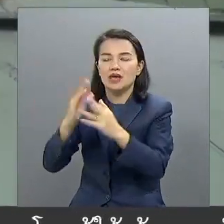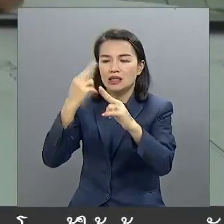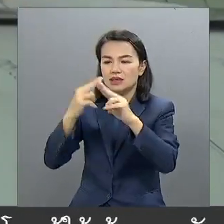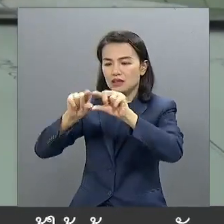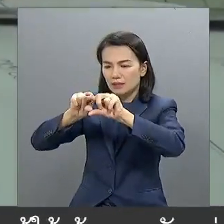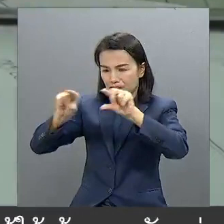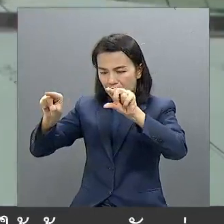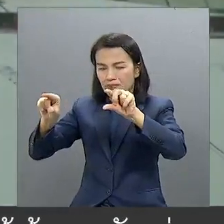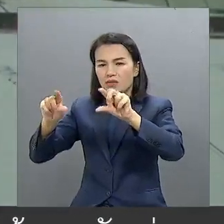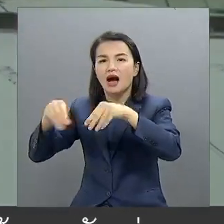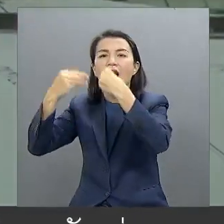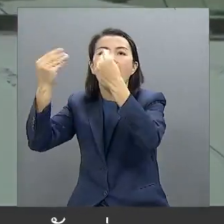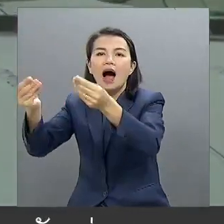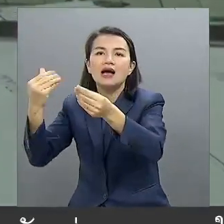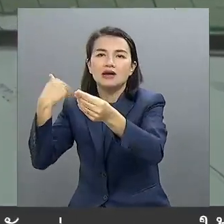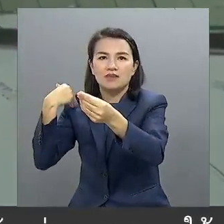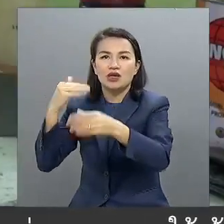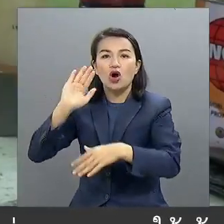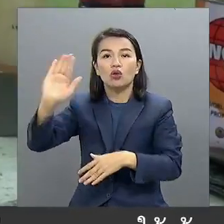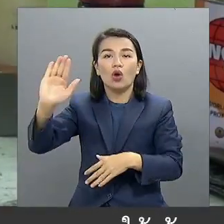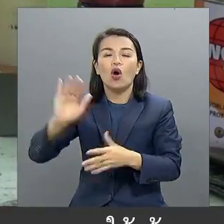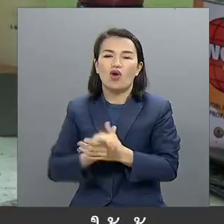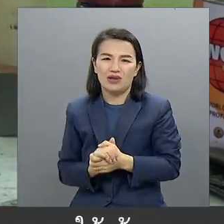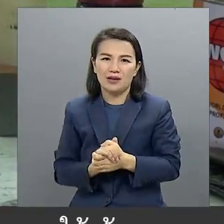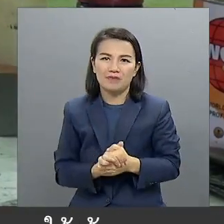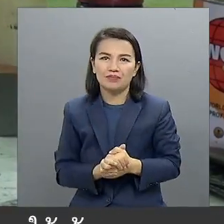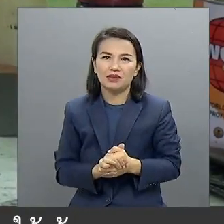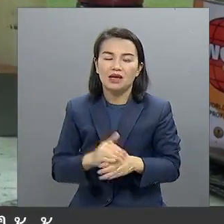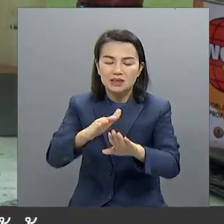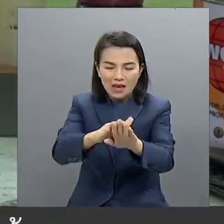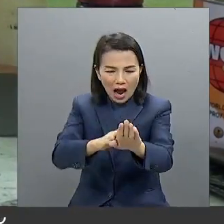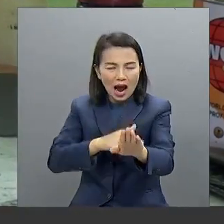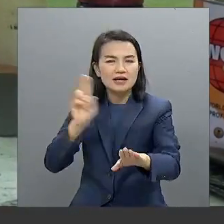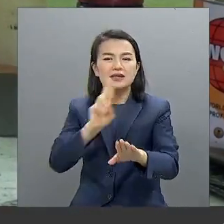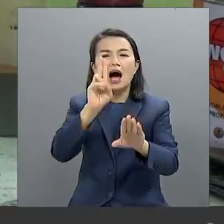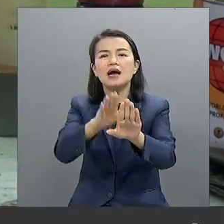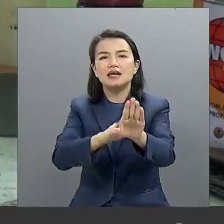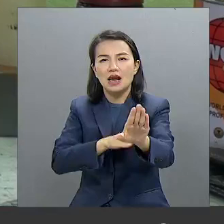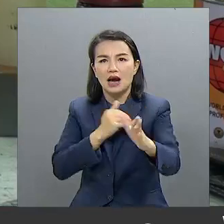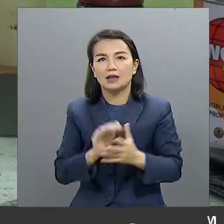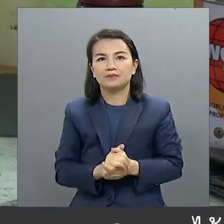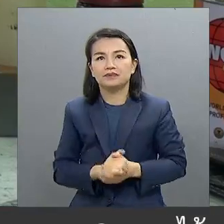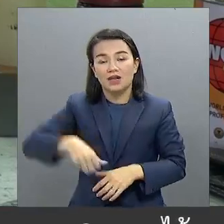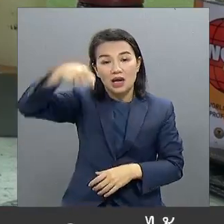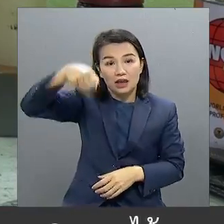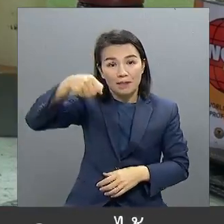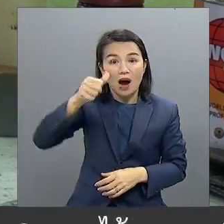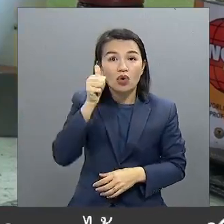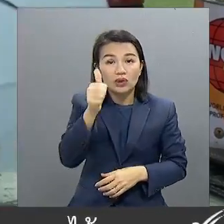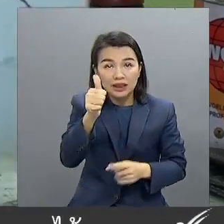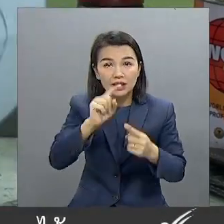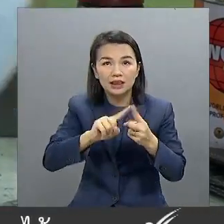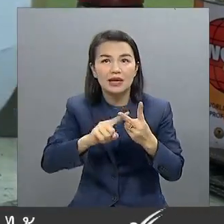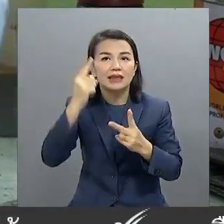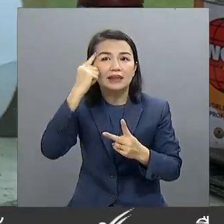เป็นกระเปาของเราเป็กมมิใช้พRIAFUNG นาน ๆ เลยนอกเหอจากจะทำกเป๋า ด ๆ แล้วเค้ายังมคามคดด ๆ ดวย